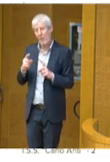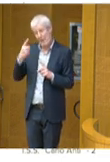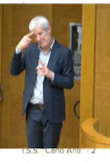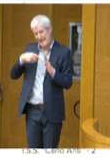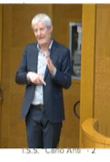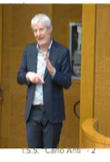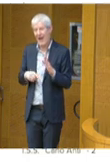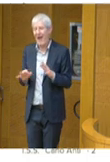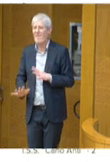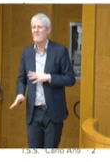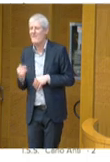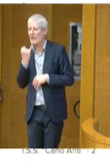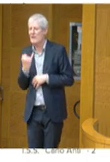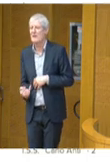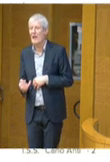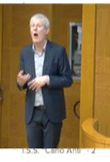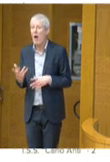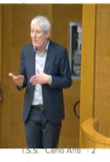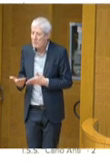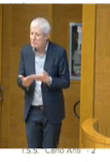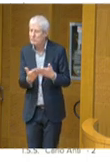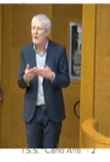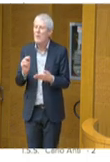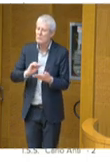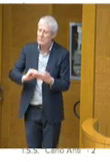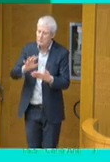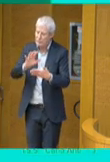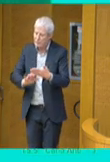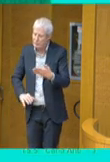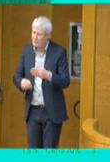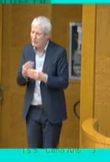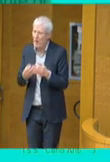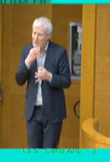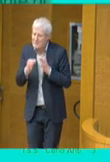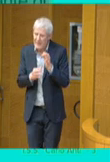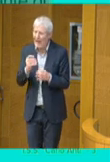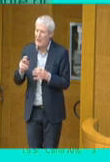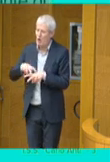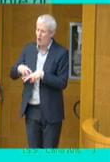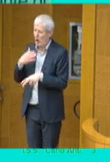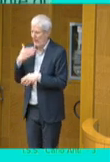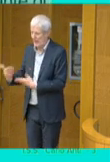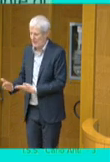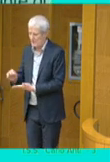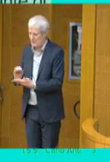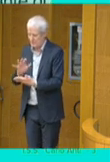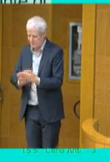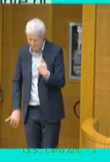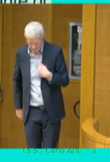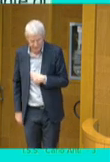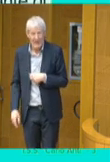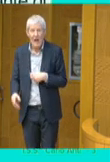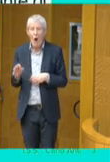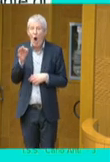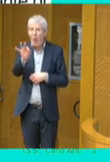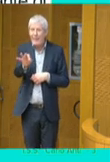anche dei dottori nella profilazione dei nostri alunni. Come si realizza e quali sono gli